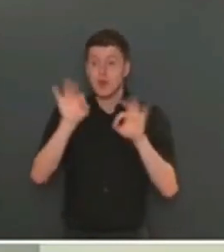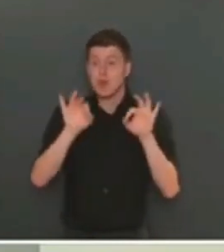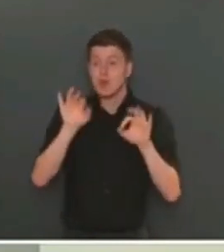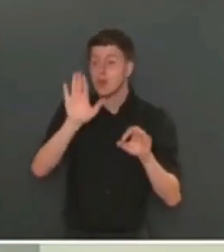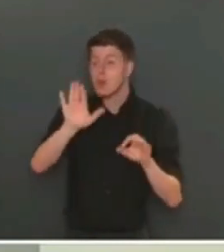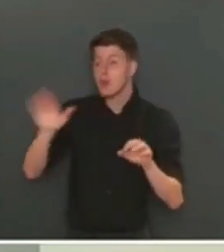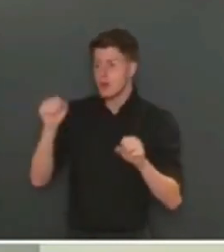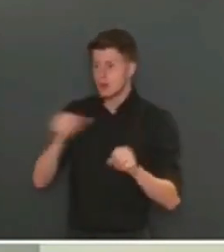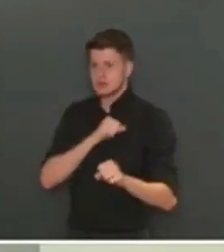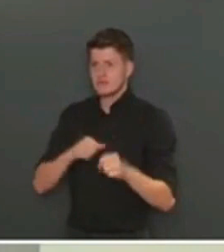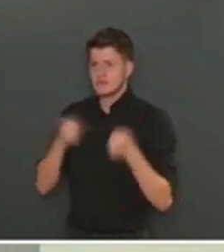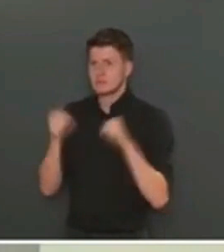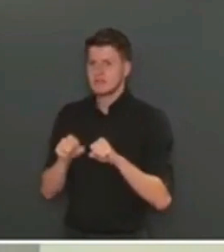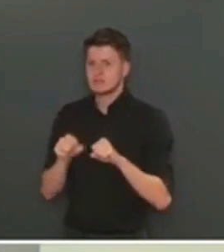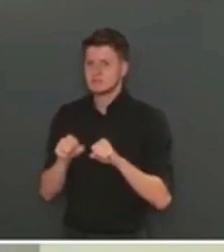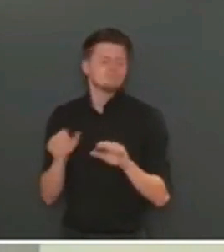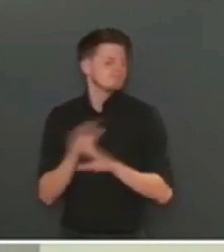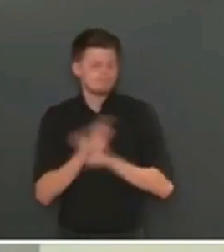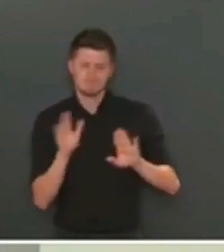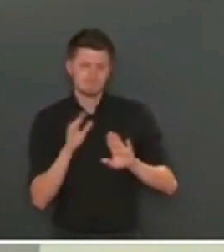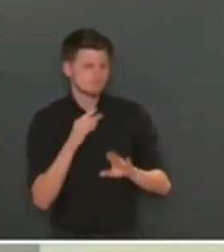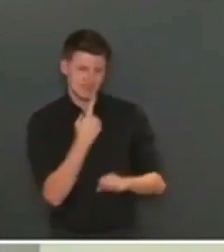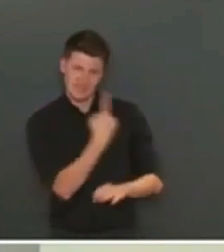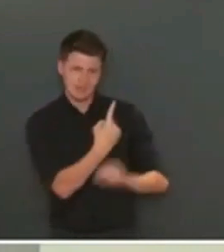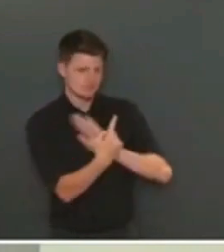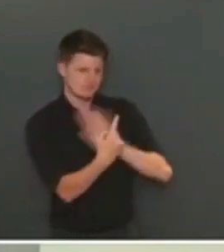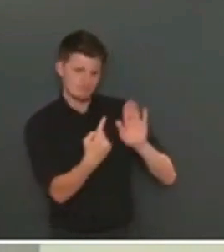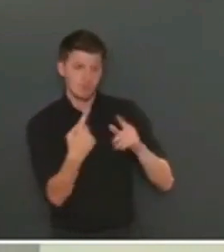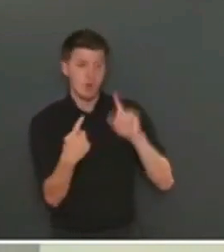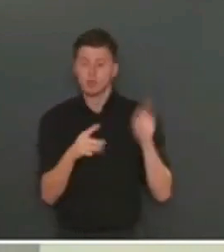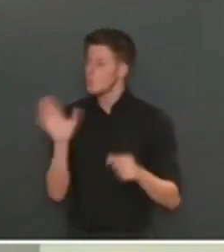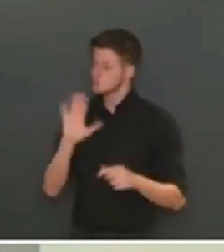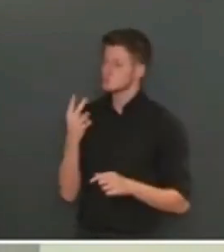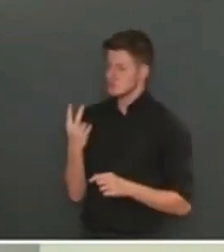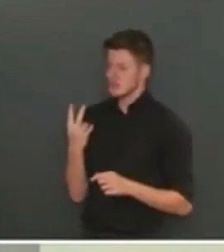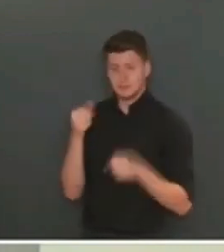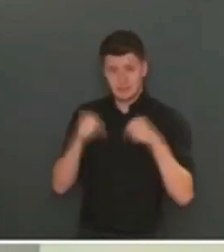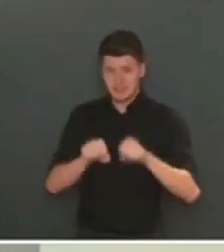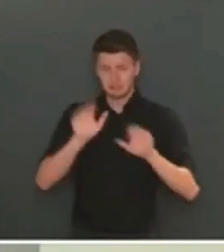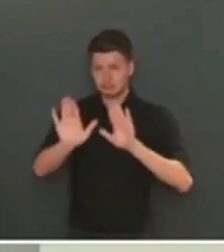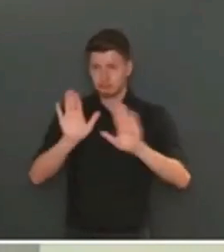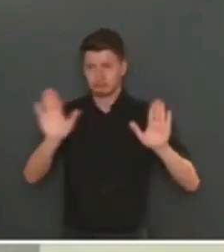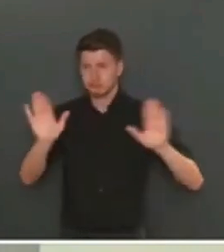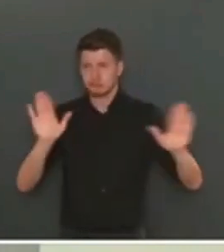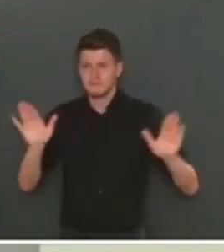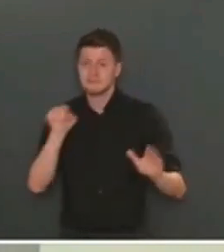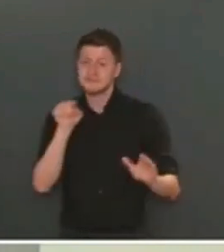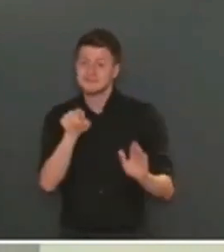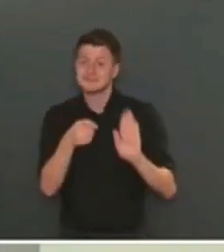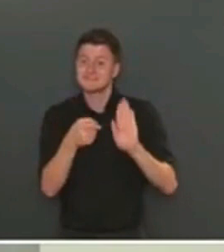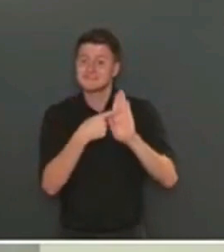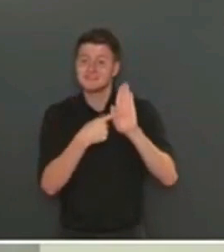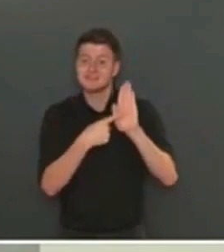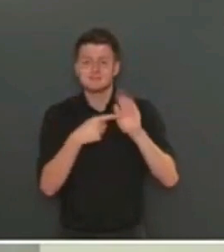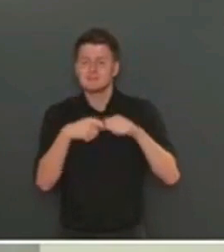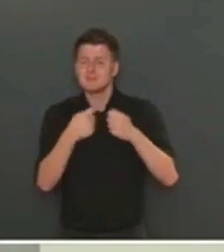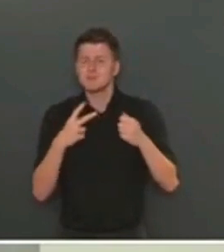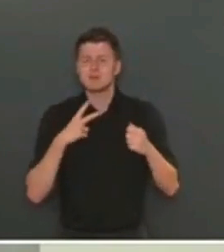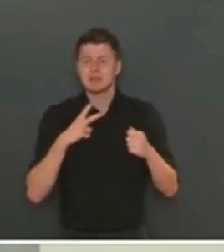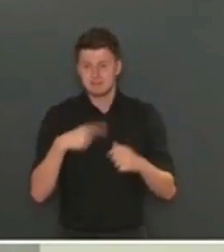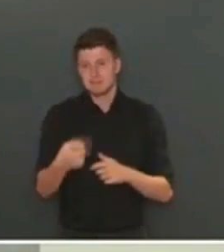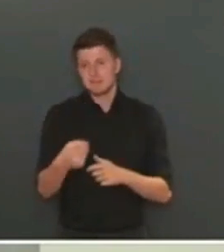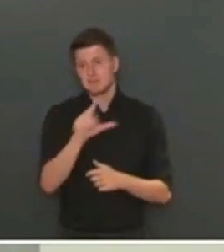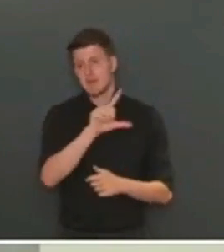pourront décider de maintenir le shopping individuel ou pas. Cette mesure sera applicable